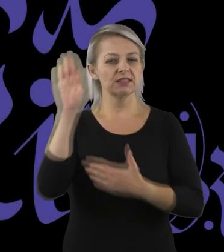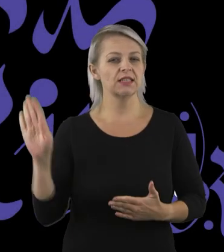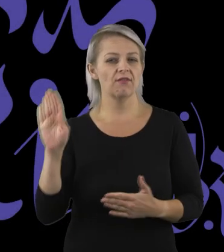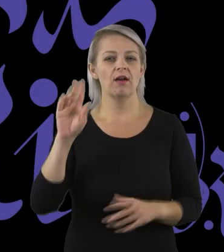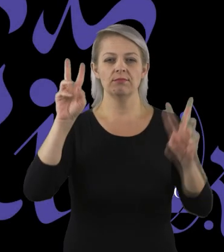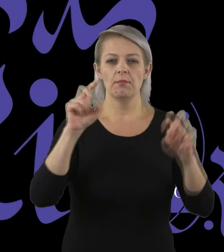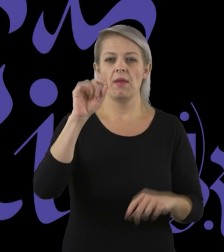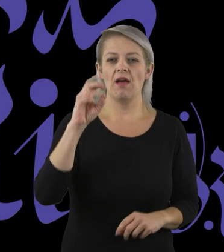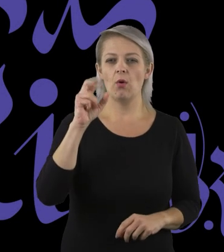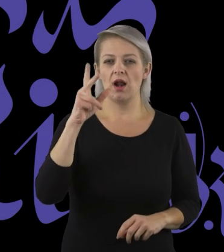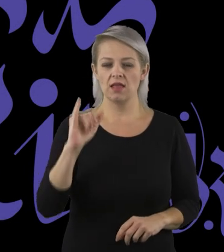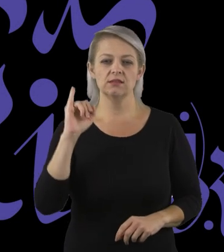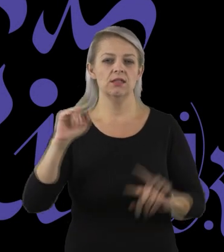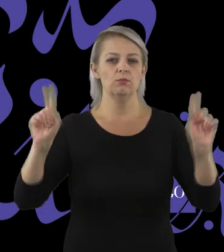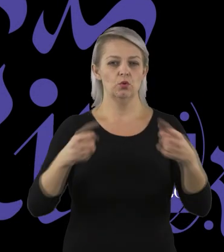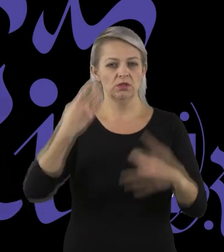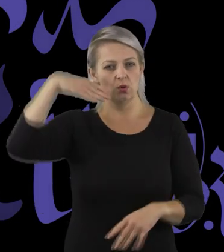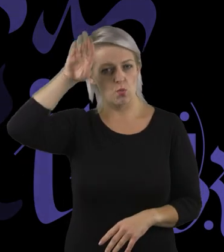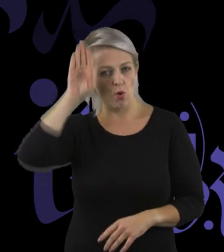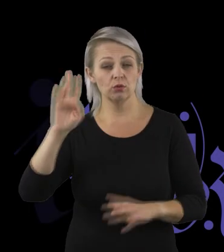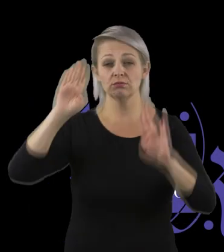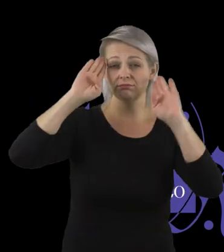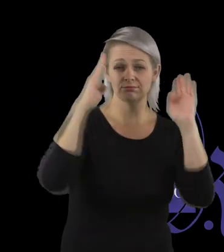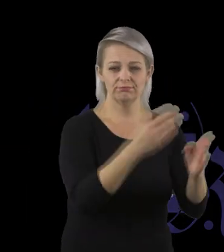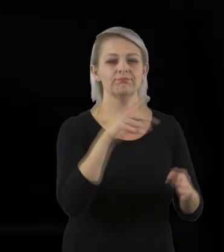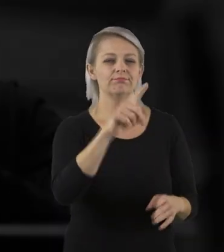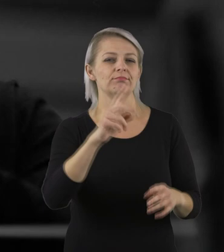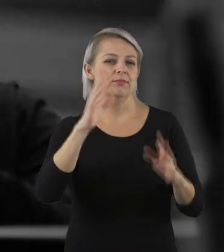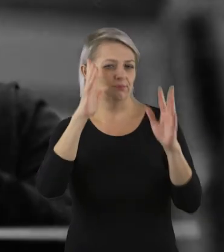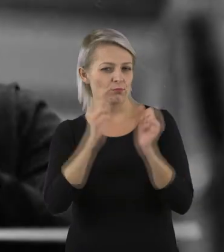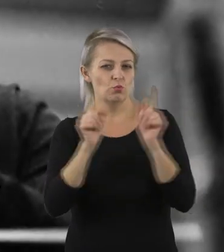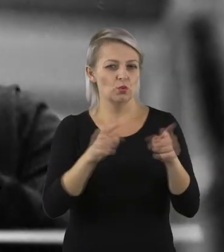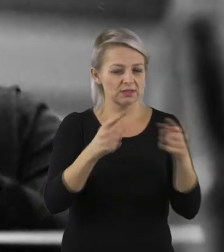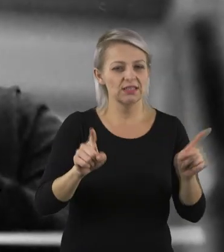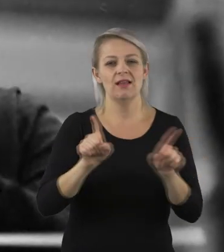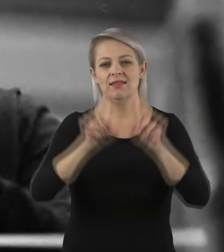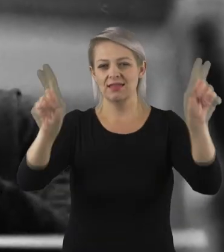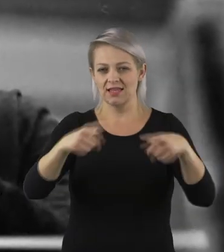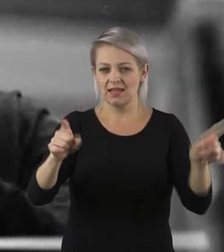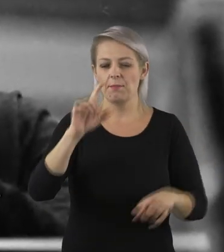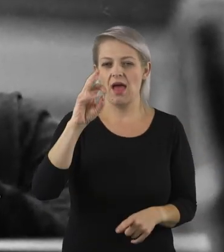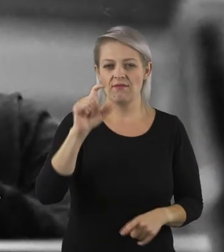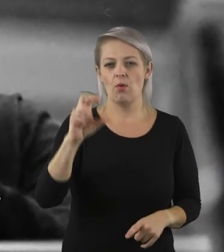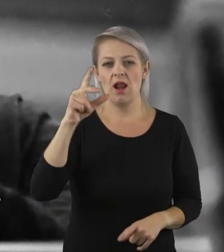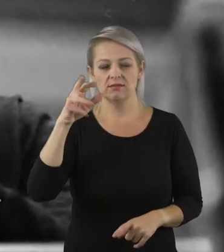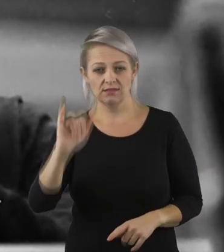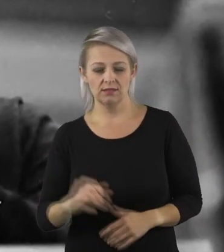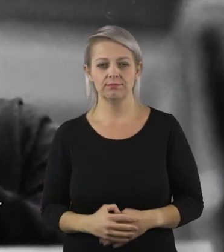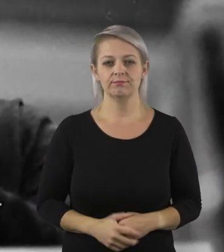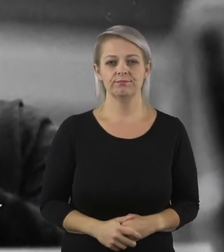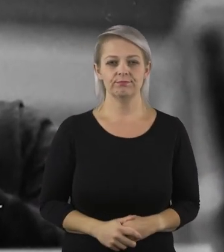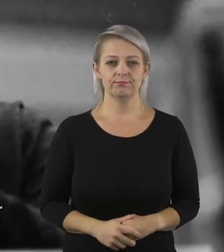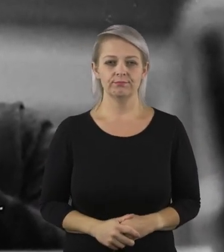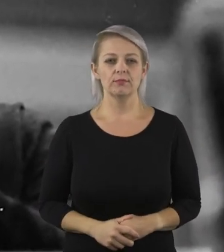Wystawa Paweł Klecki i Muzyka Łodzi poświęcona jest kompozytorowi i dyrygentowi Pawłowi